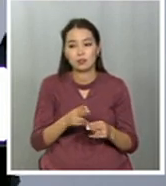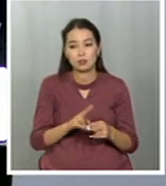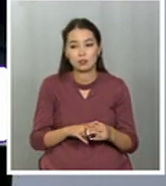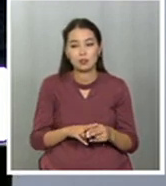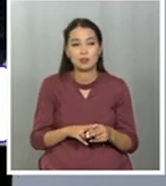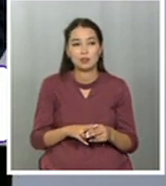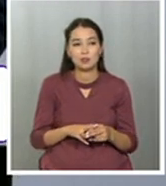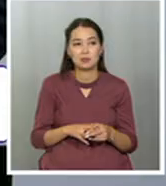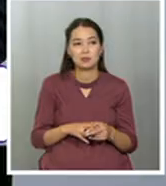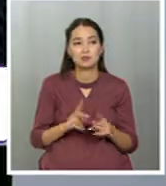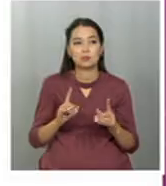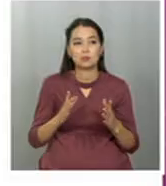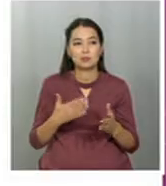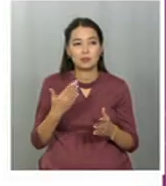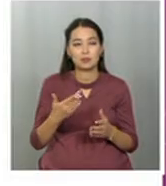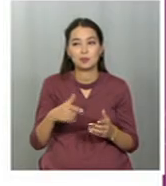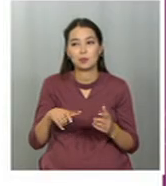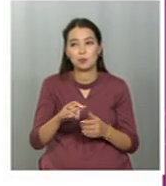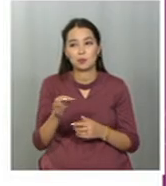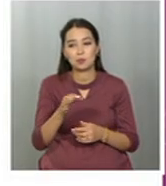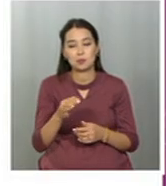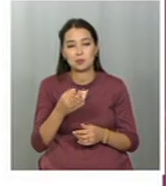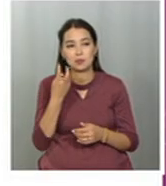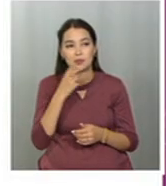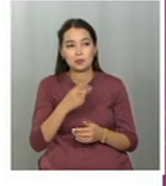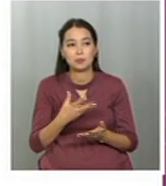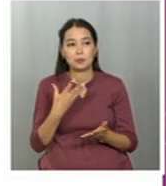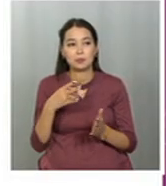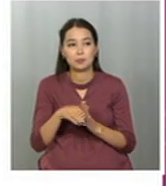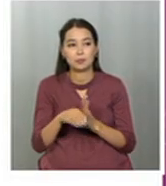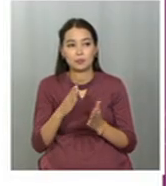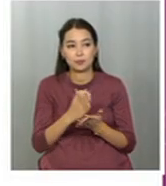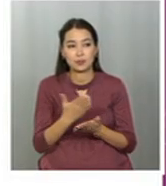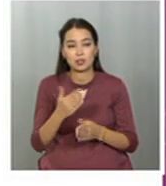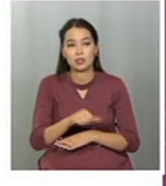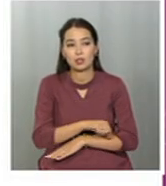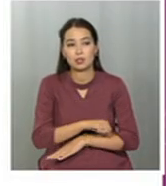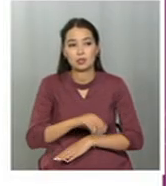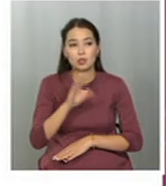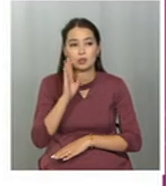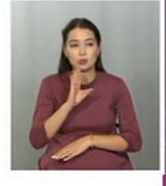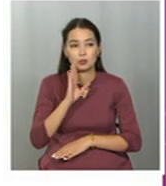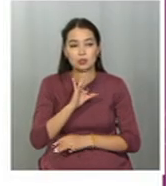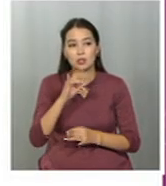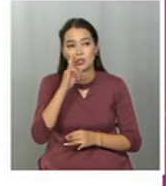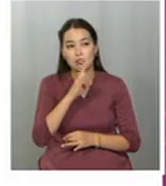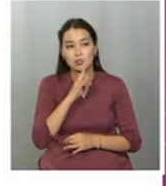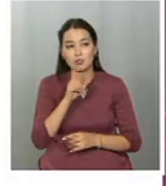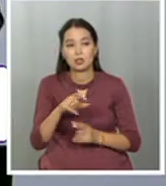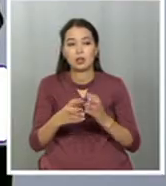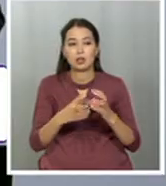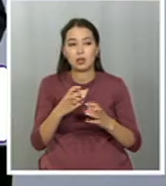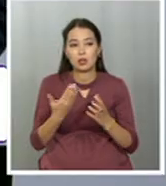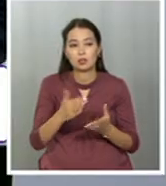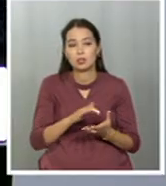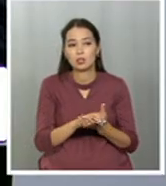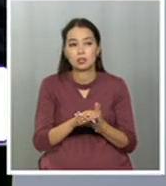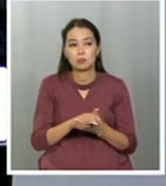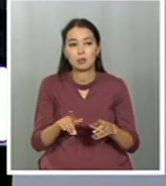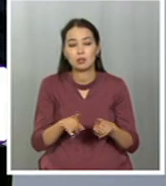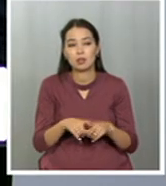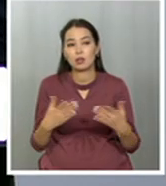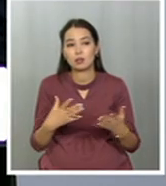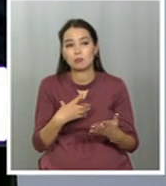жалпы, сонымен бірге трансшекаралық су нысандары бойынша Қазақстанның халықаралық ынтымақтастығының қандай маңыздылығы бар,